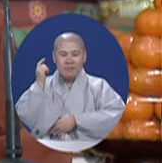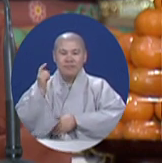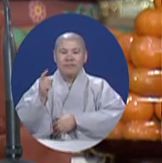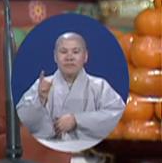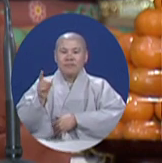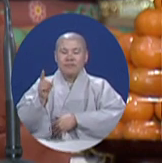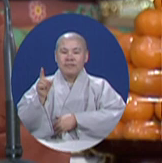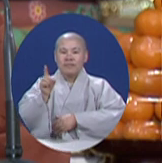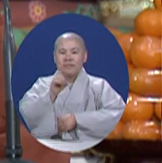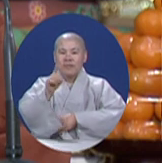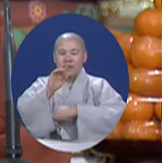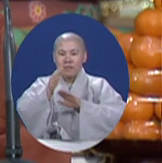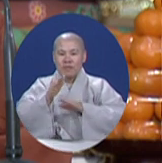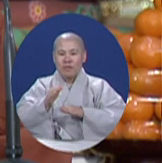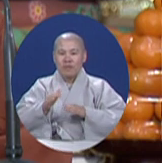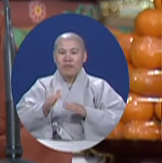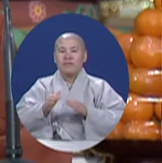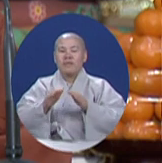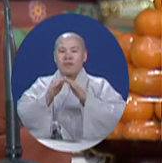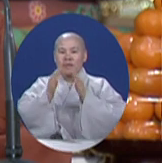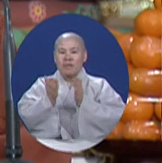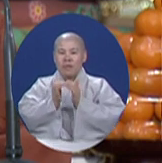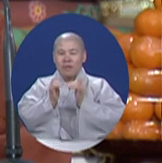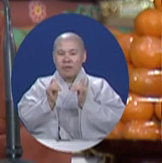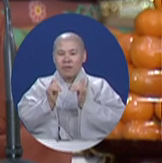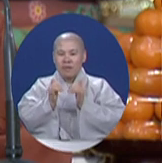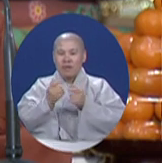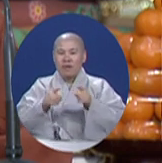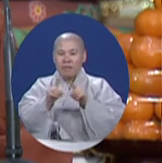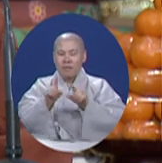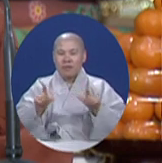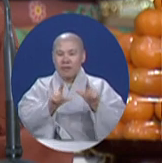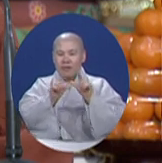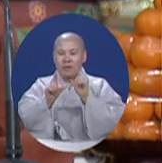법문이냐. 대중에 살 때는